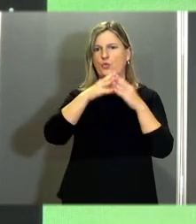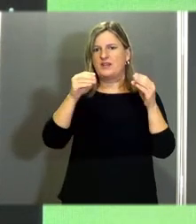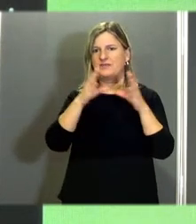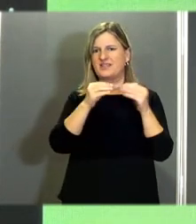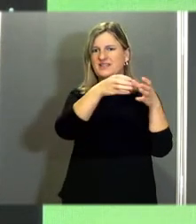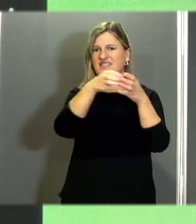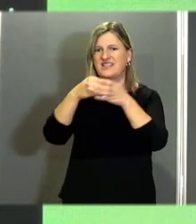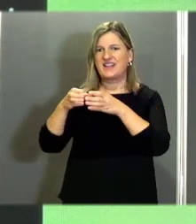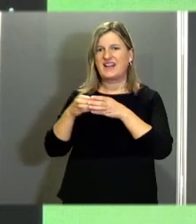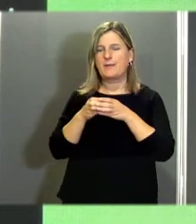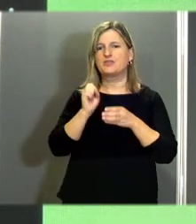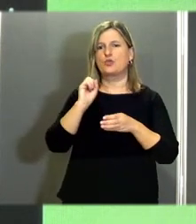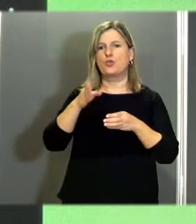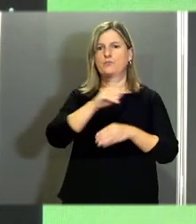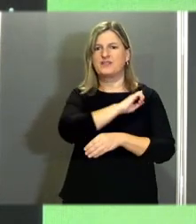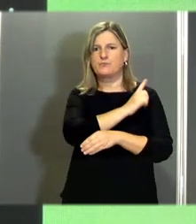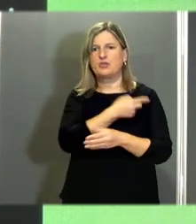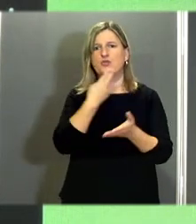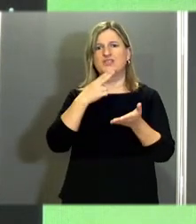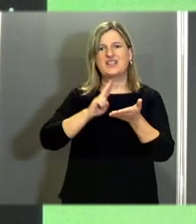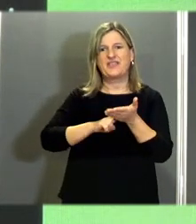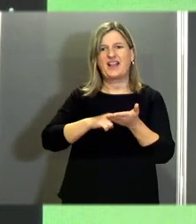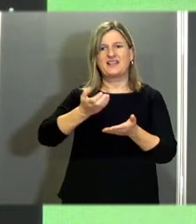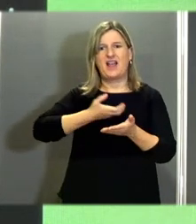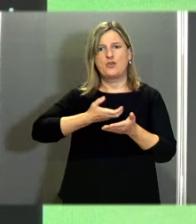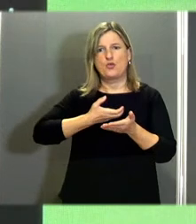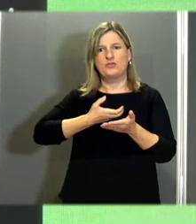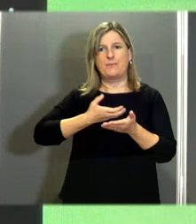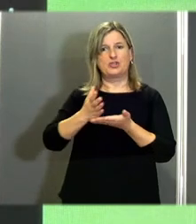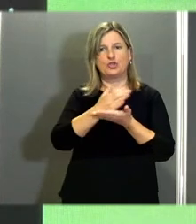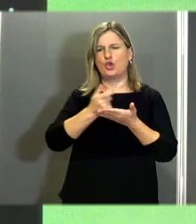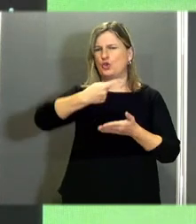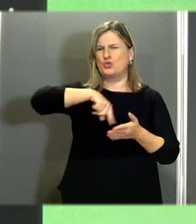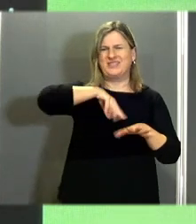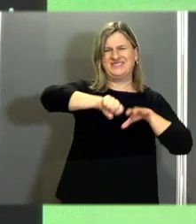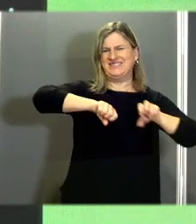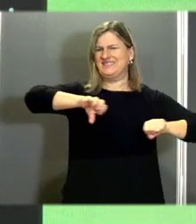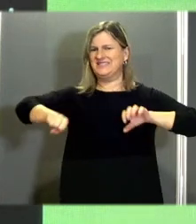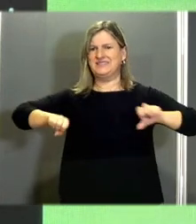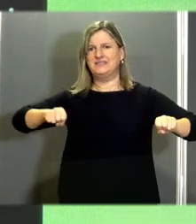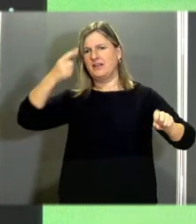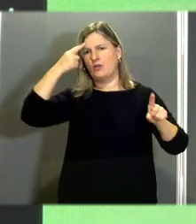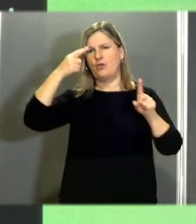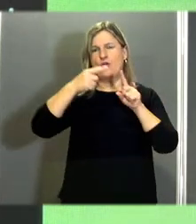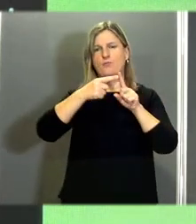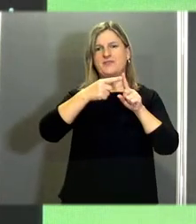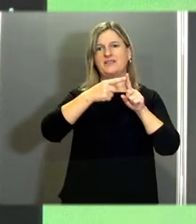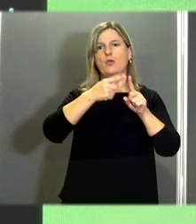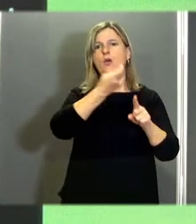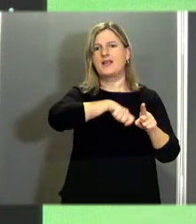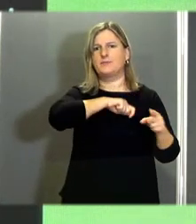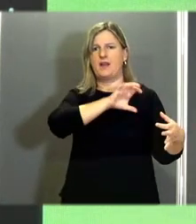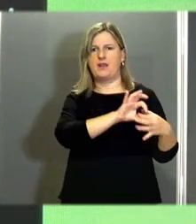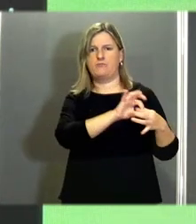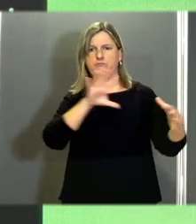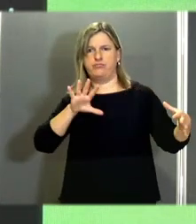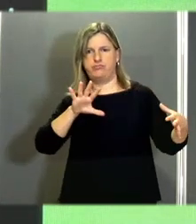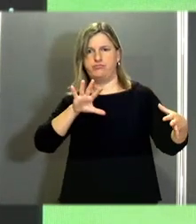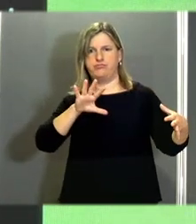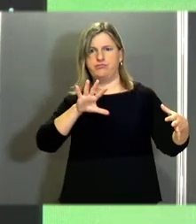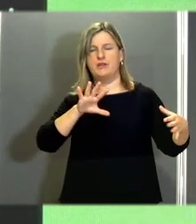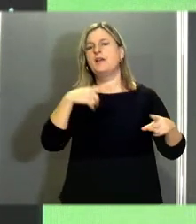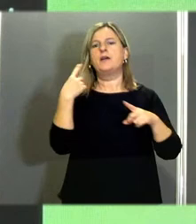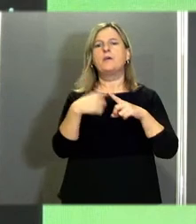gremis, clubs esportius, sindicats i ajuntaments per facilitar la desconnexió amb Espanya, una desconnexió avalada pel